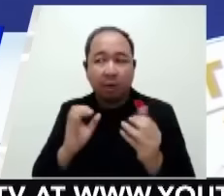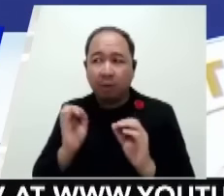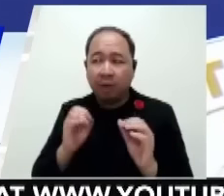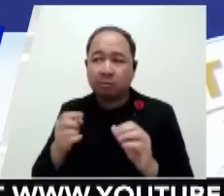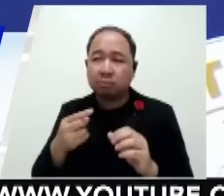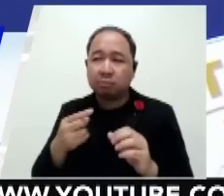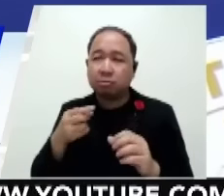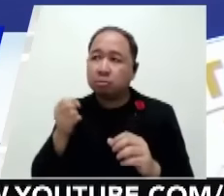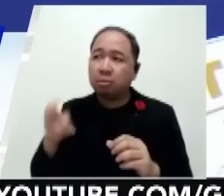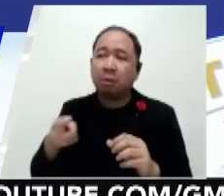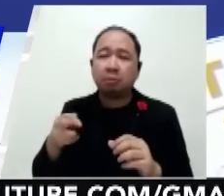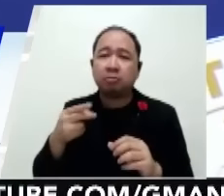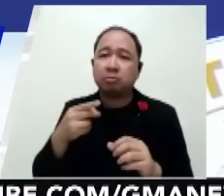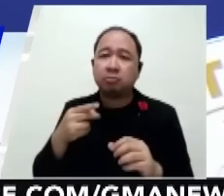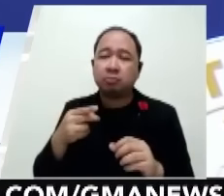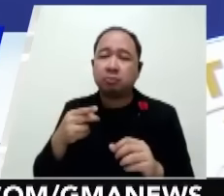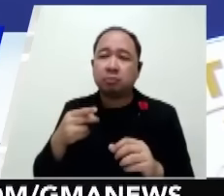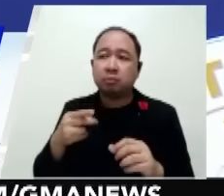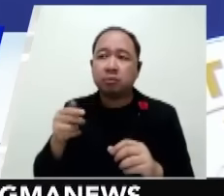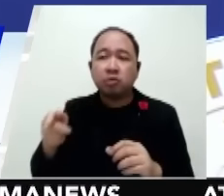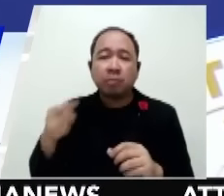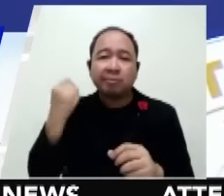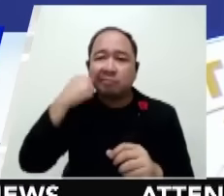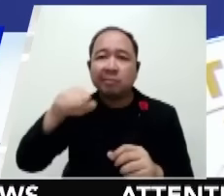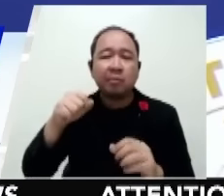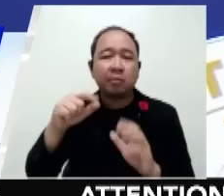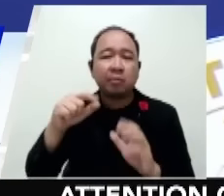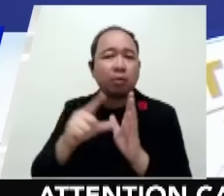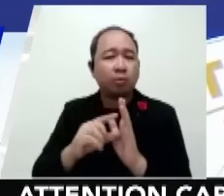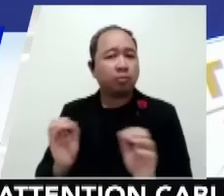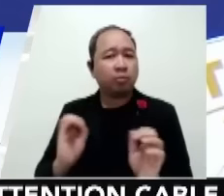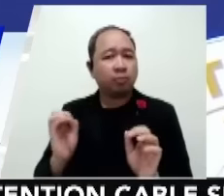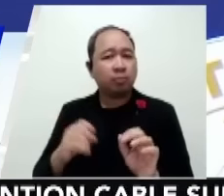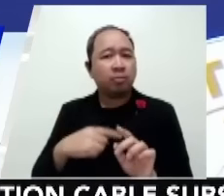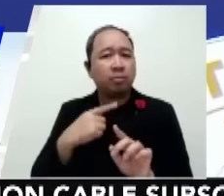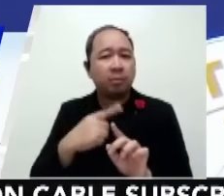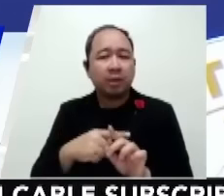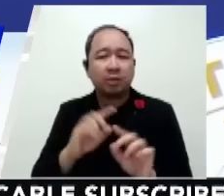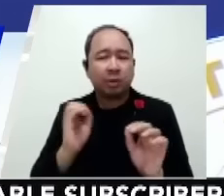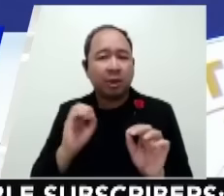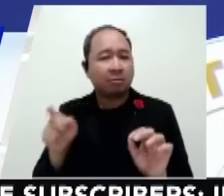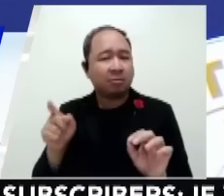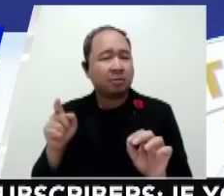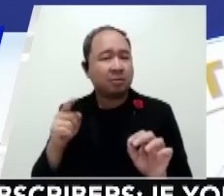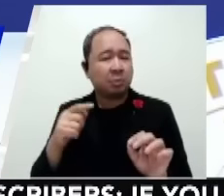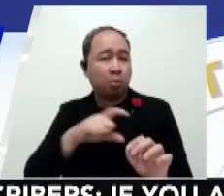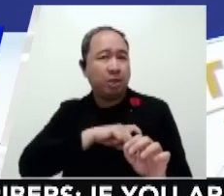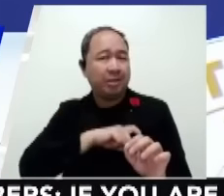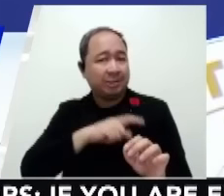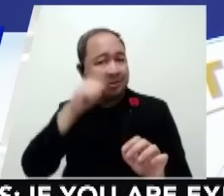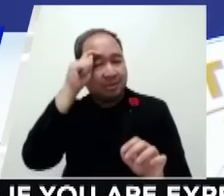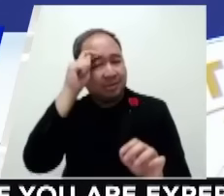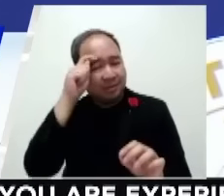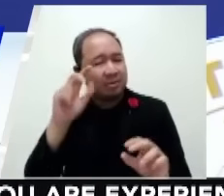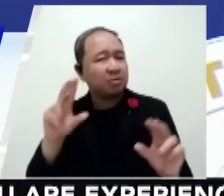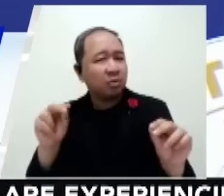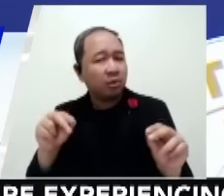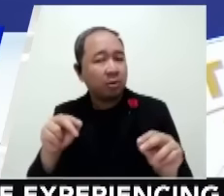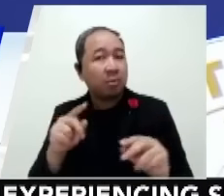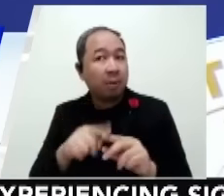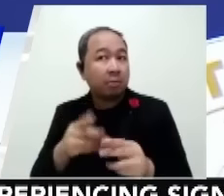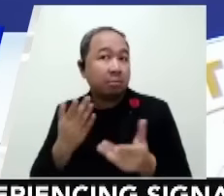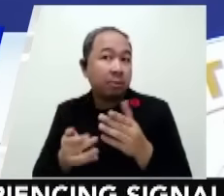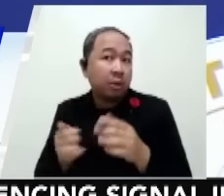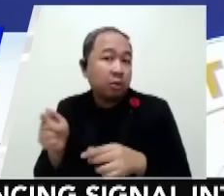ng violation sa batas. At saka walang pulis. Unless of course na mayroong sariling motive yung pulis